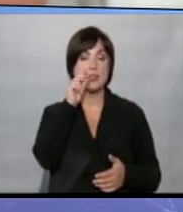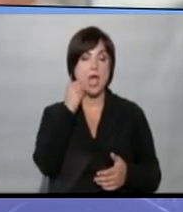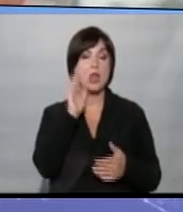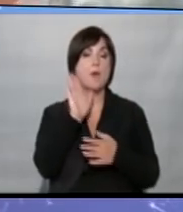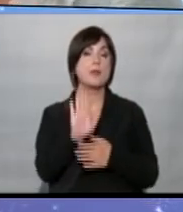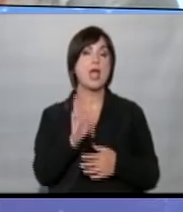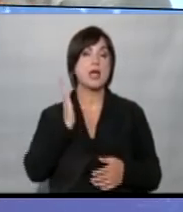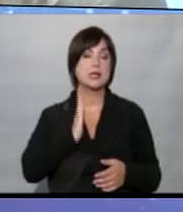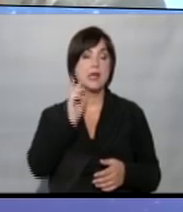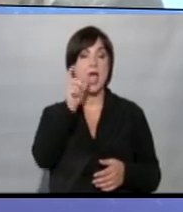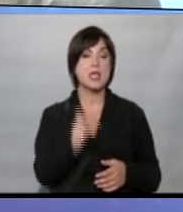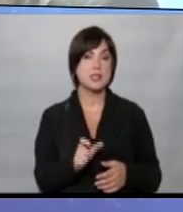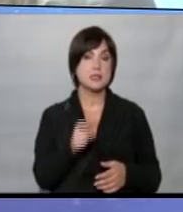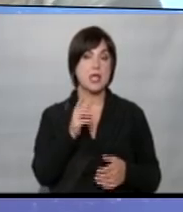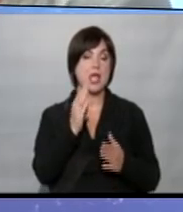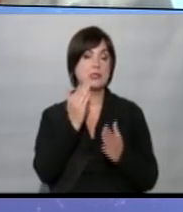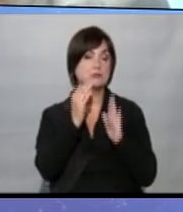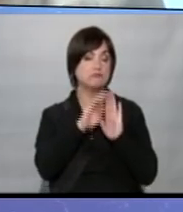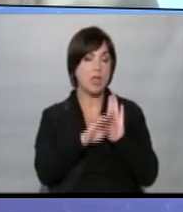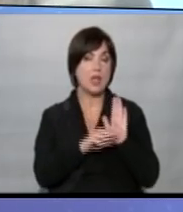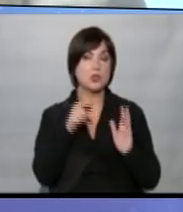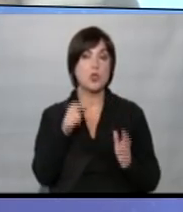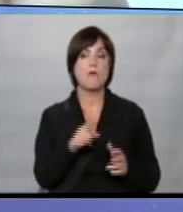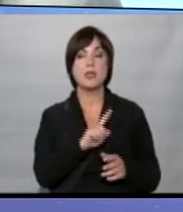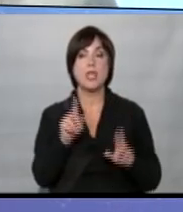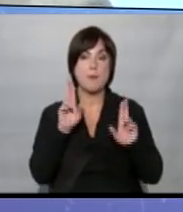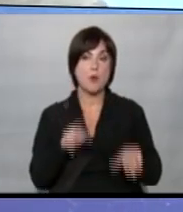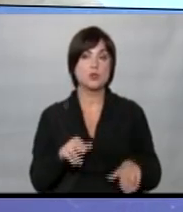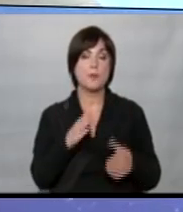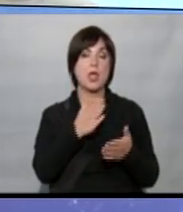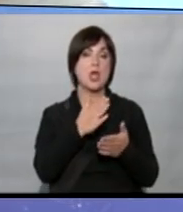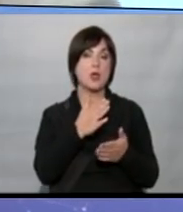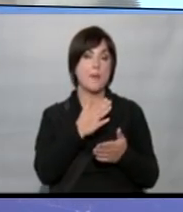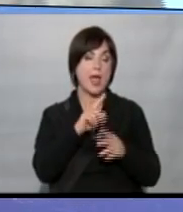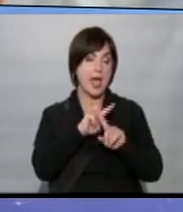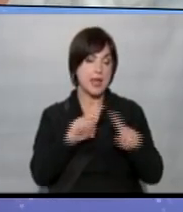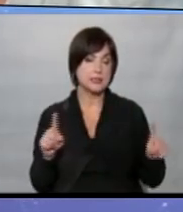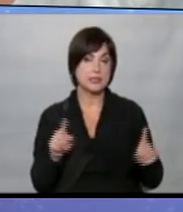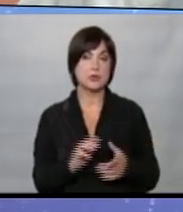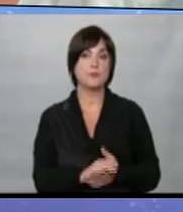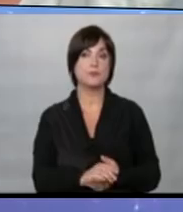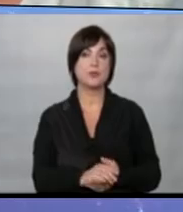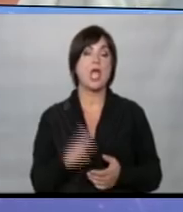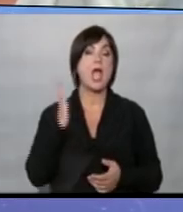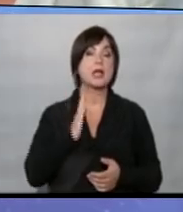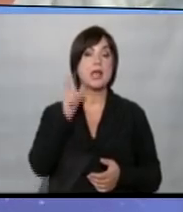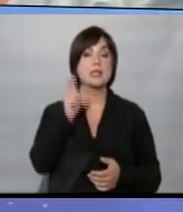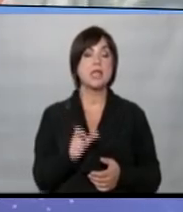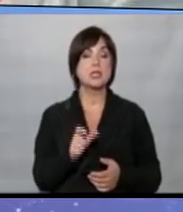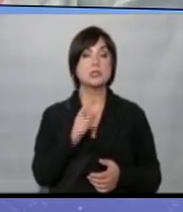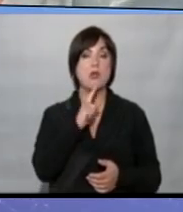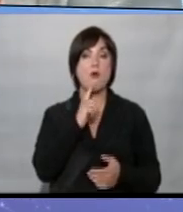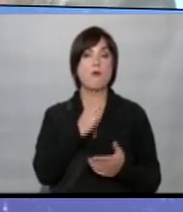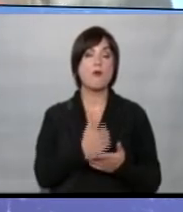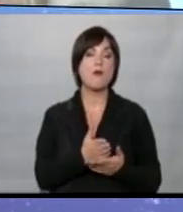припадност, граѓанин е статус. Значи и тоа не можеме да го разликуваме. Да, граѓанин е статус